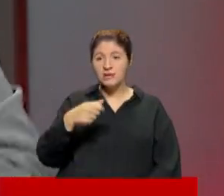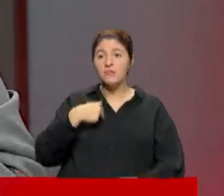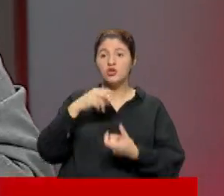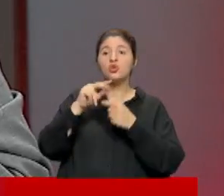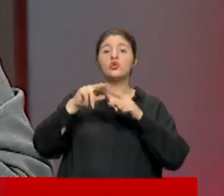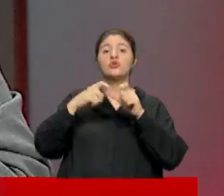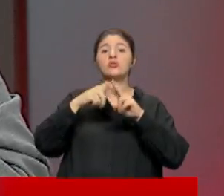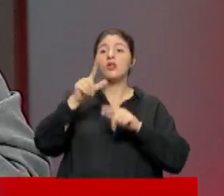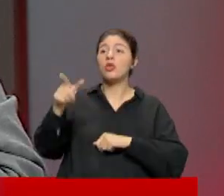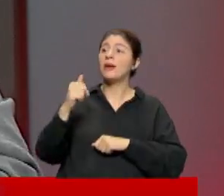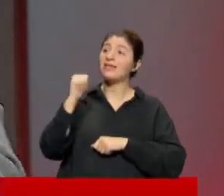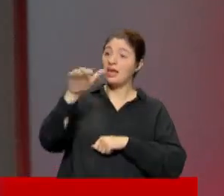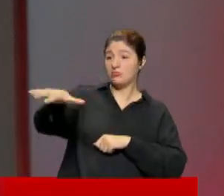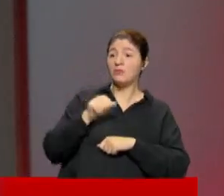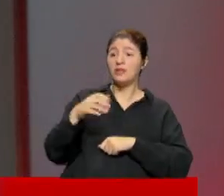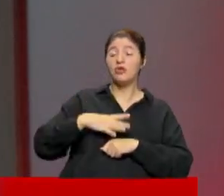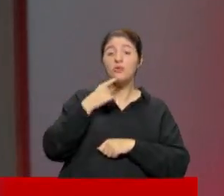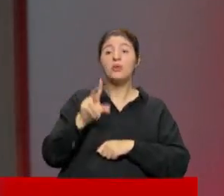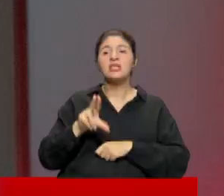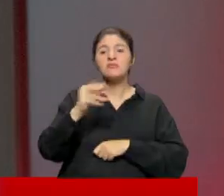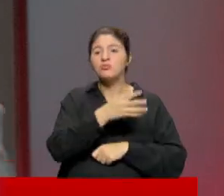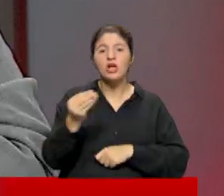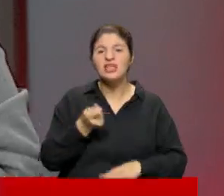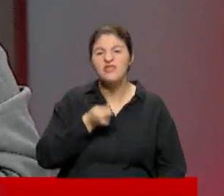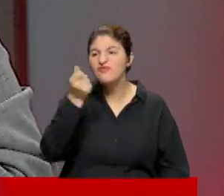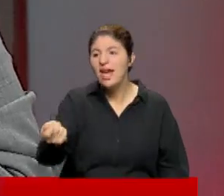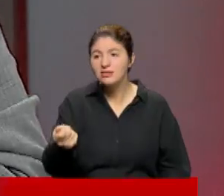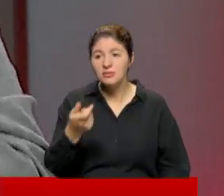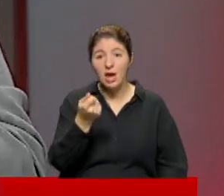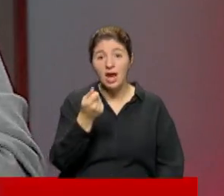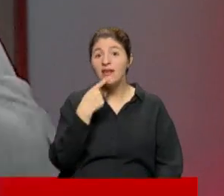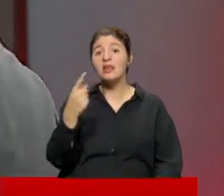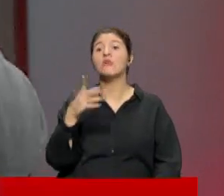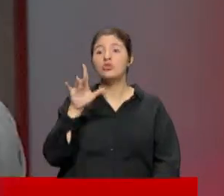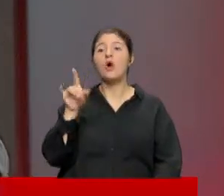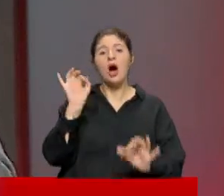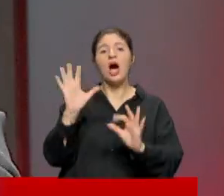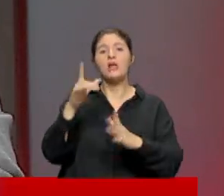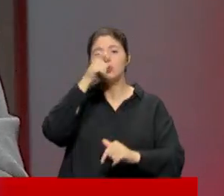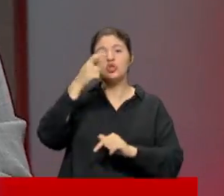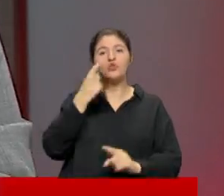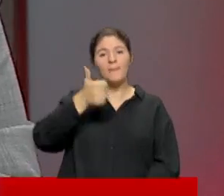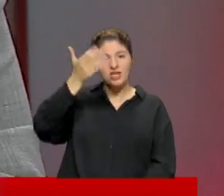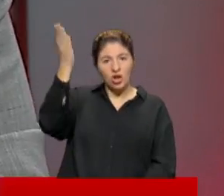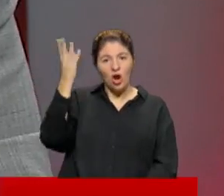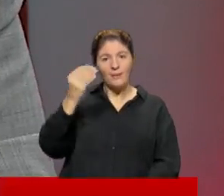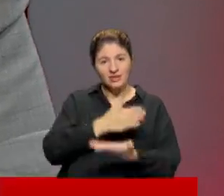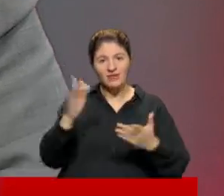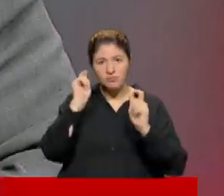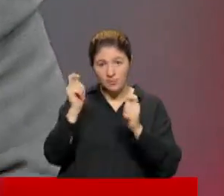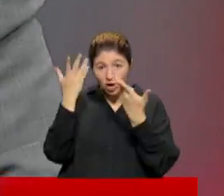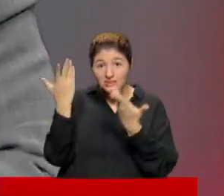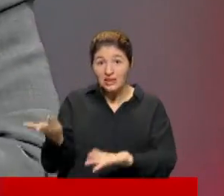onu boşanmada geri istiyorum dediğinde bu 70 milyonu nasıl verdin demiyorsa ve bu hala bu ülkede Cumhurbaşkanı olmaya devam